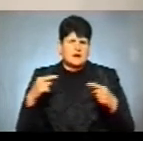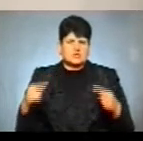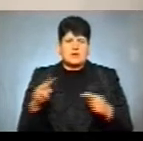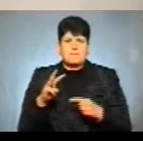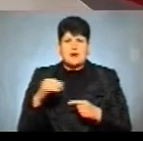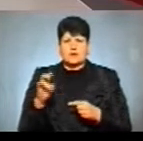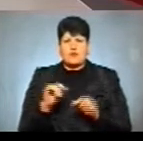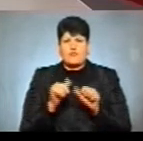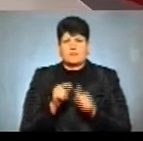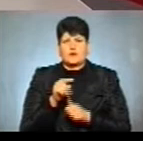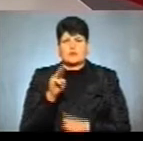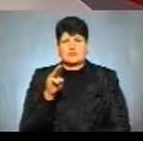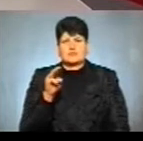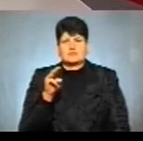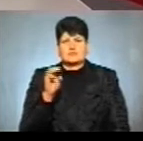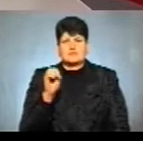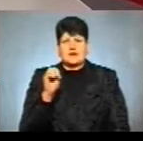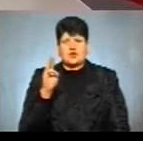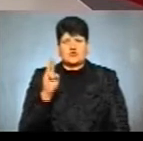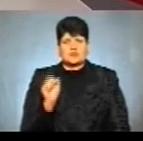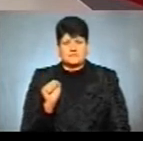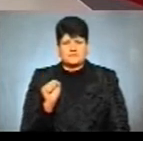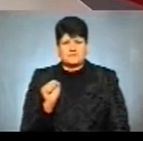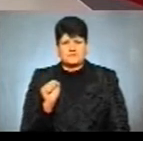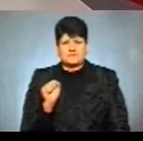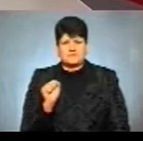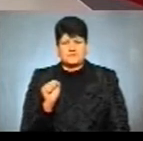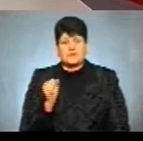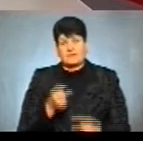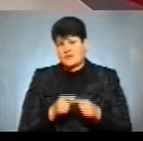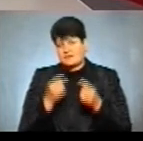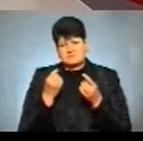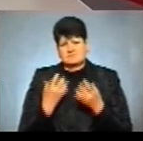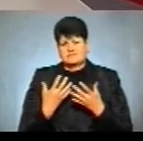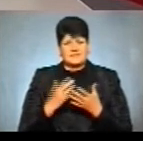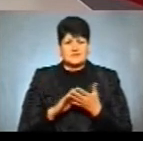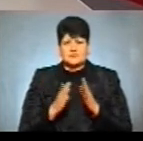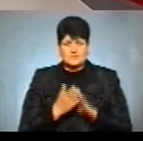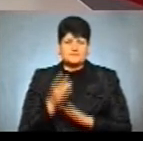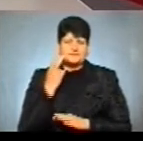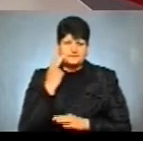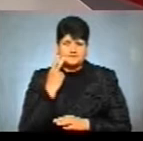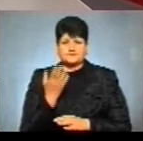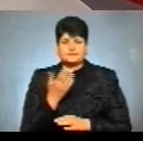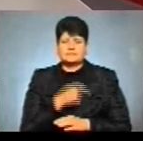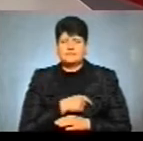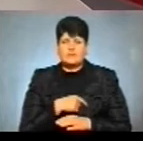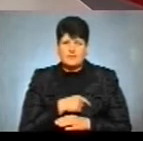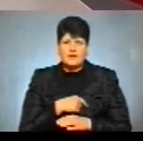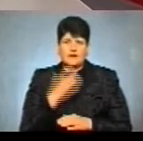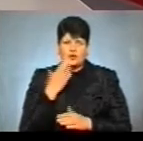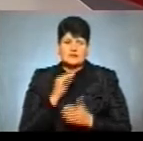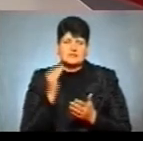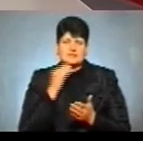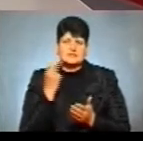нерухоме майно оформлене на його тещу. Це така звична ситуація для народних депутатів і місцевих, коли